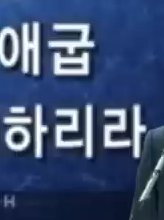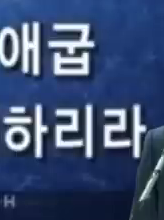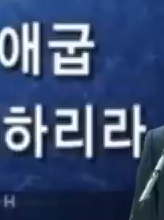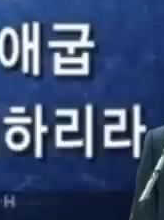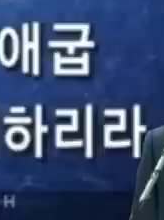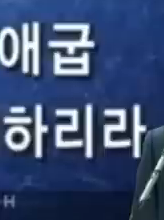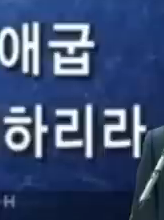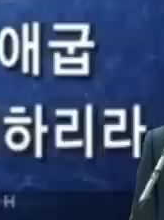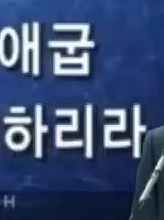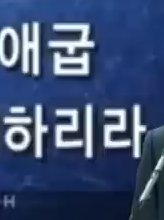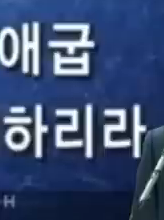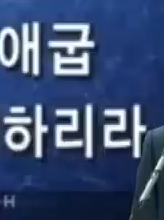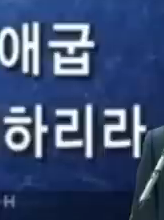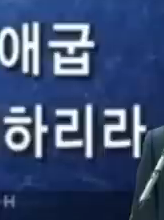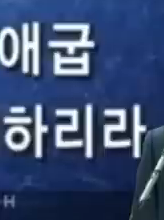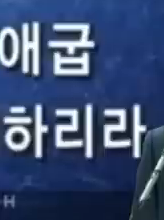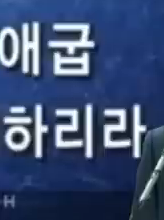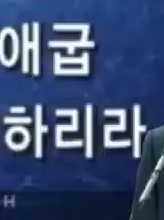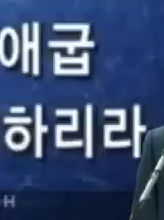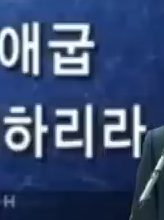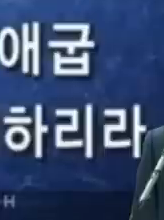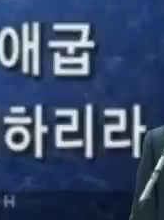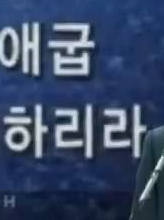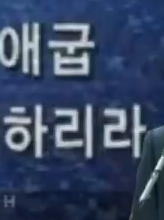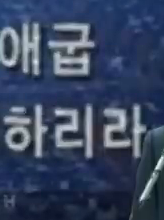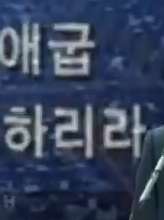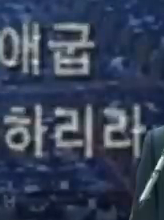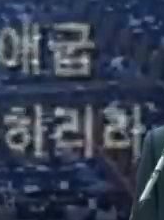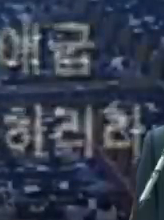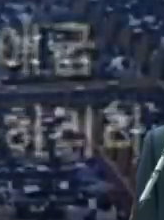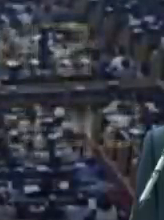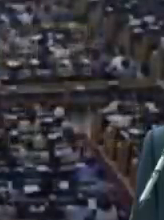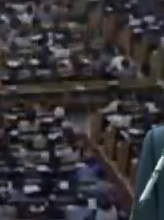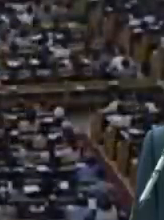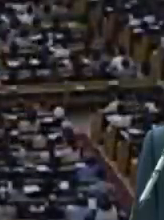다시 보지 아니하리라. 아멘.